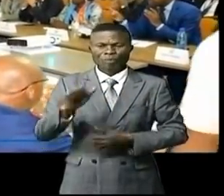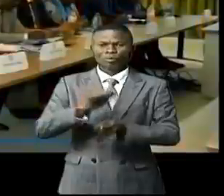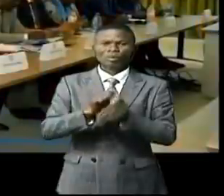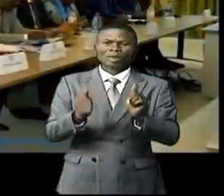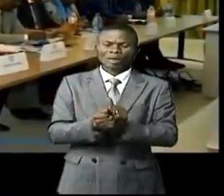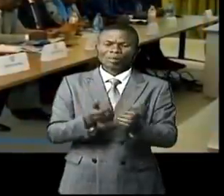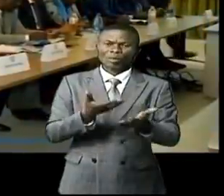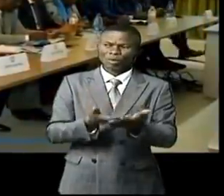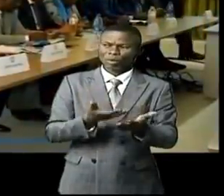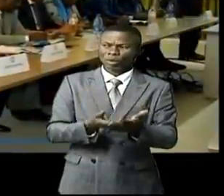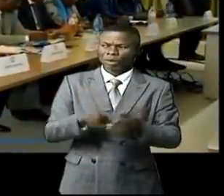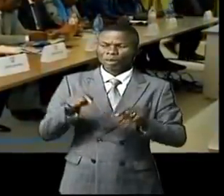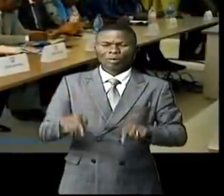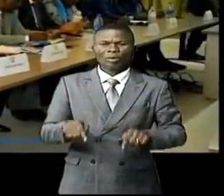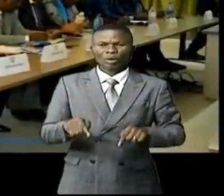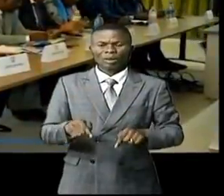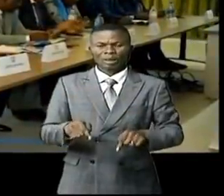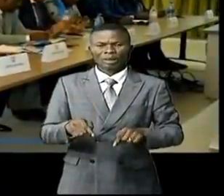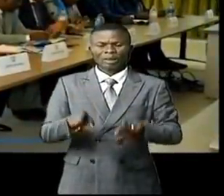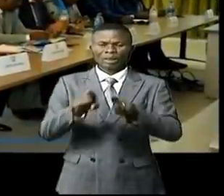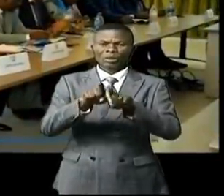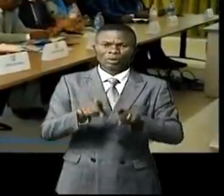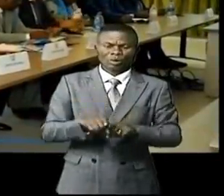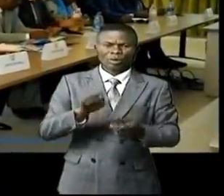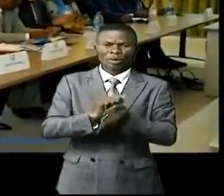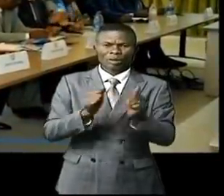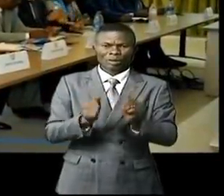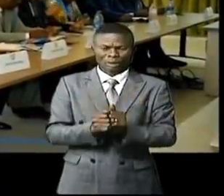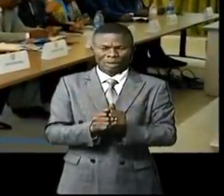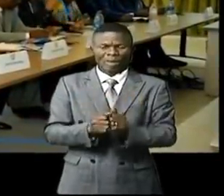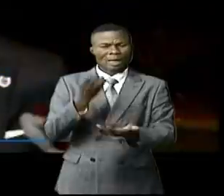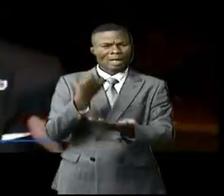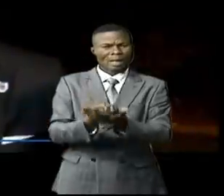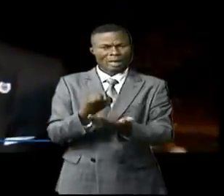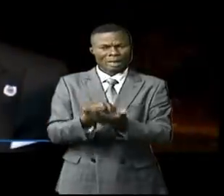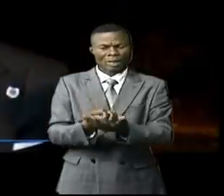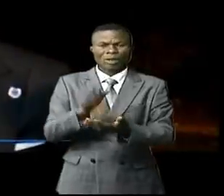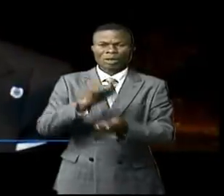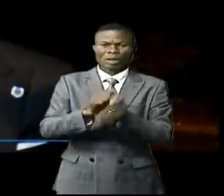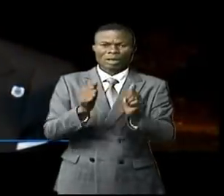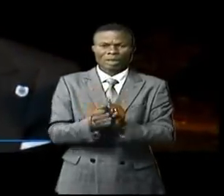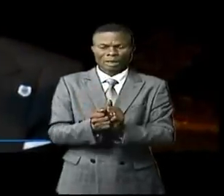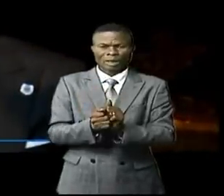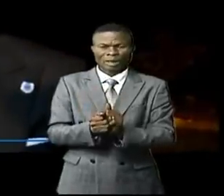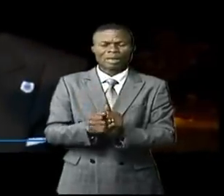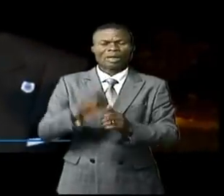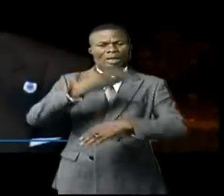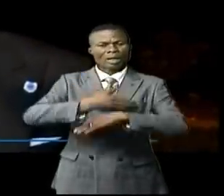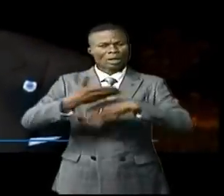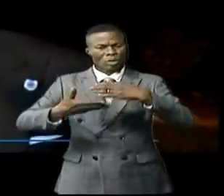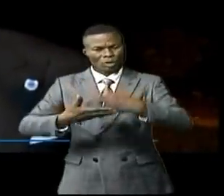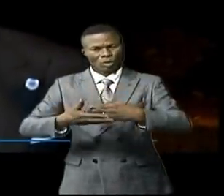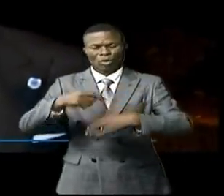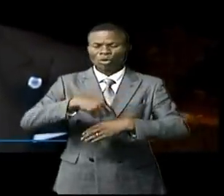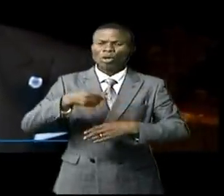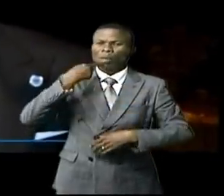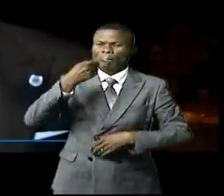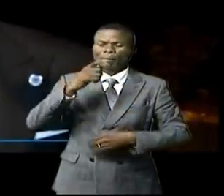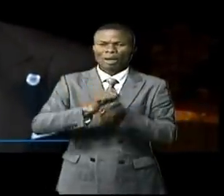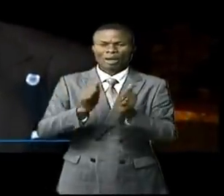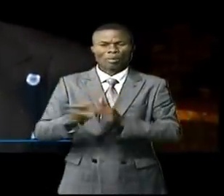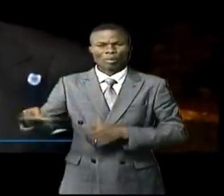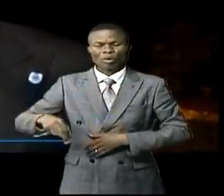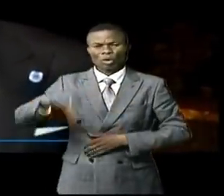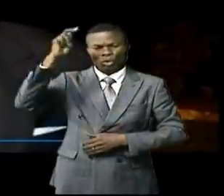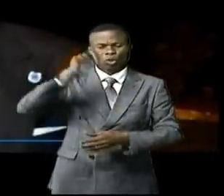militaire, au plan foncier, au plan économique, au plan infrastructurel. Nous avons parlé de la province dans